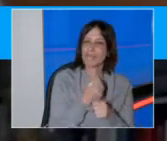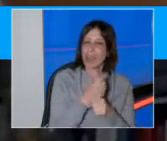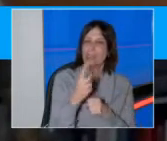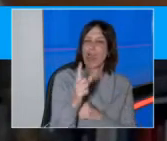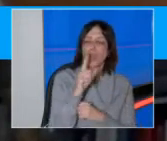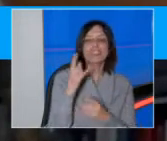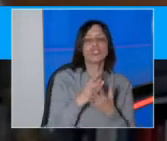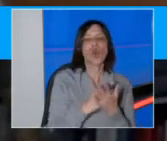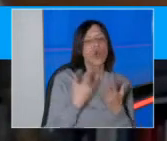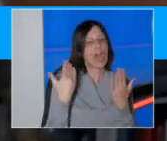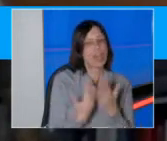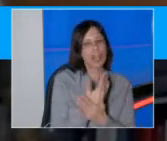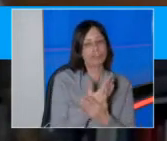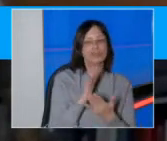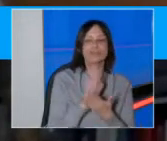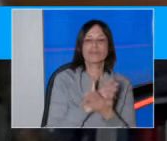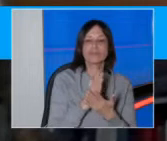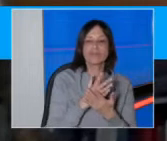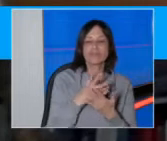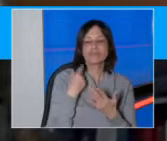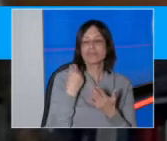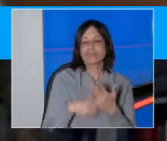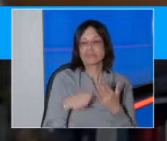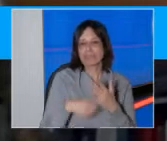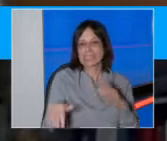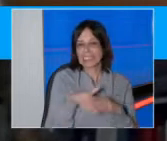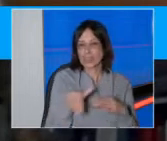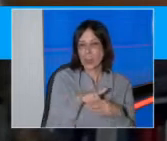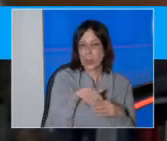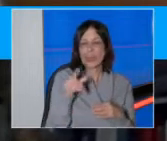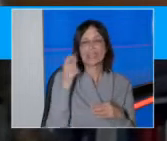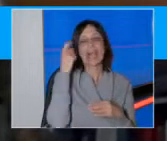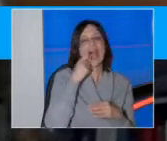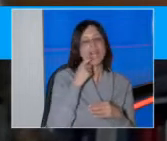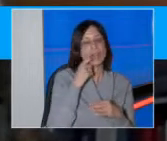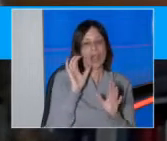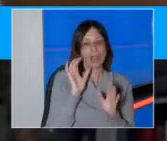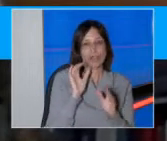חוק חדש שבעצם קבע שצריכת שירותי זנות הם עבירה פלילית,